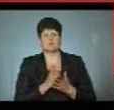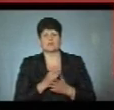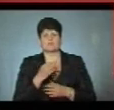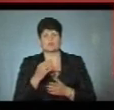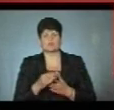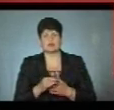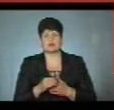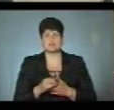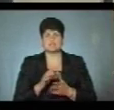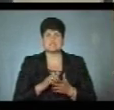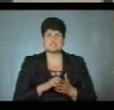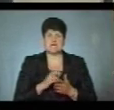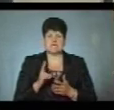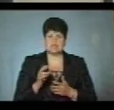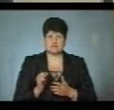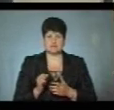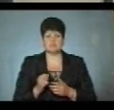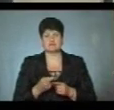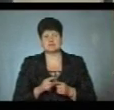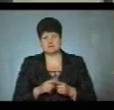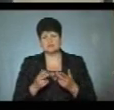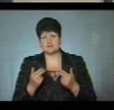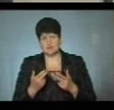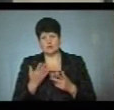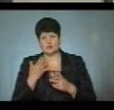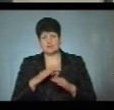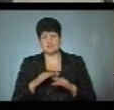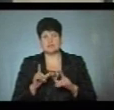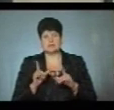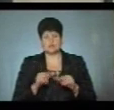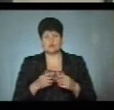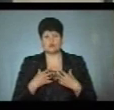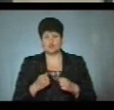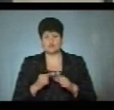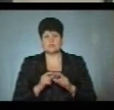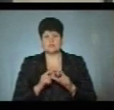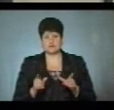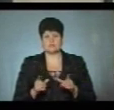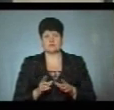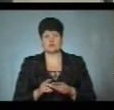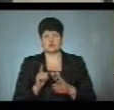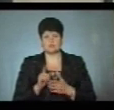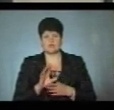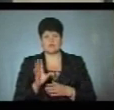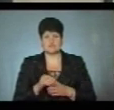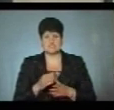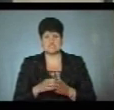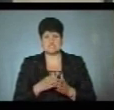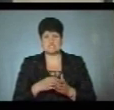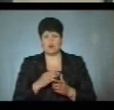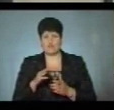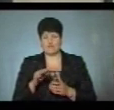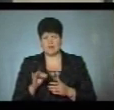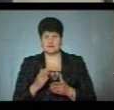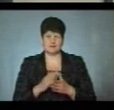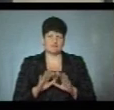є страхівка? Першу чергу, страхівка – це само собою. Коли діти заїжджають тільки в оздоровчий заклад, керівник просто зобов'язаний їх всіх застрахувати. Тому що є різні випадки,